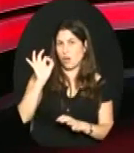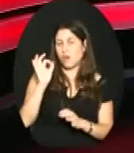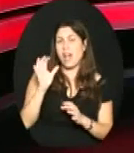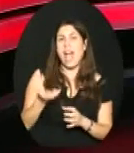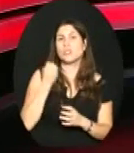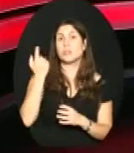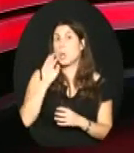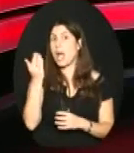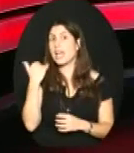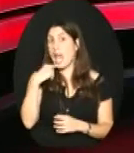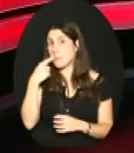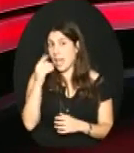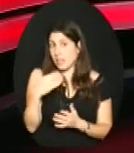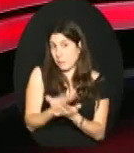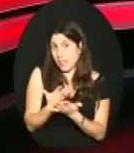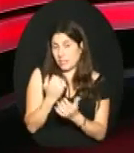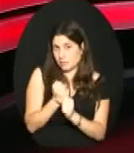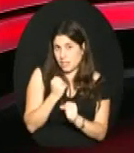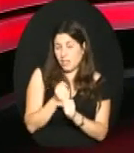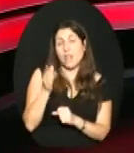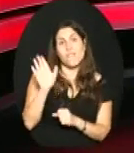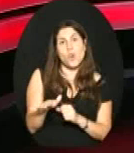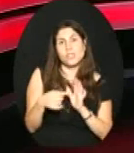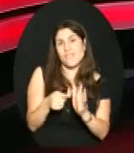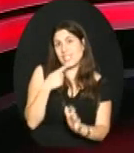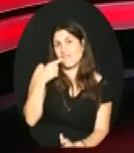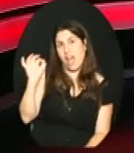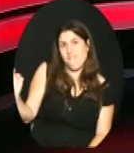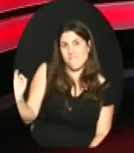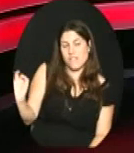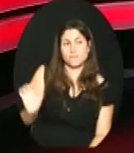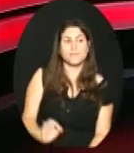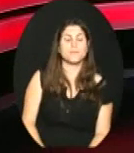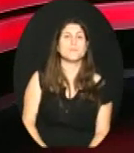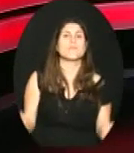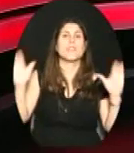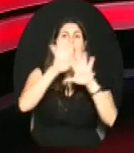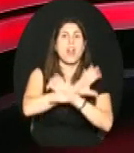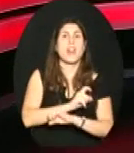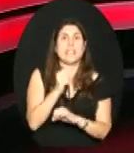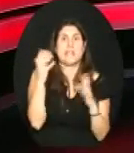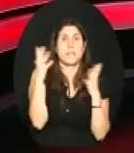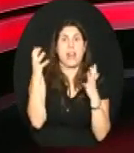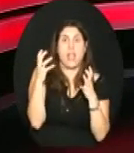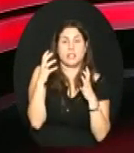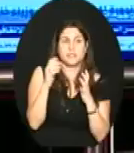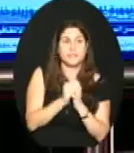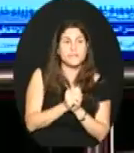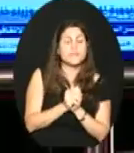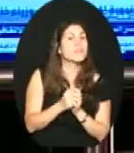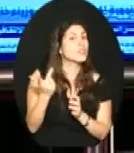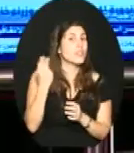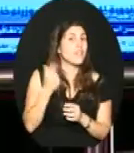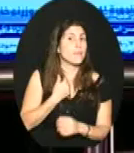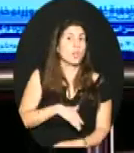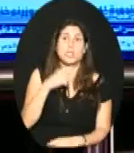זה לא רק הייתה אמירה, אלא זה גם היה מעשה, לפחות על פי דבריו, והלילה הזה הוא קצת נכנס ללחץ. שלושה דברים אני